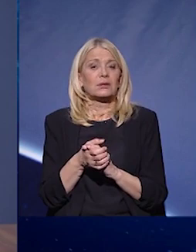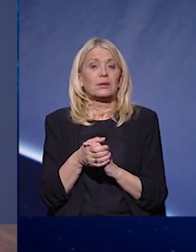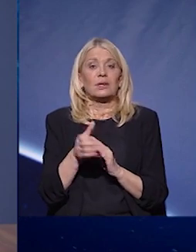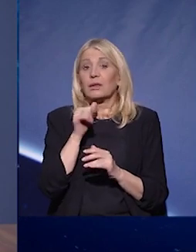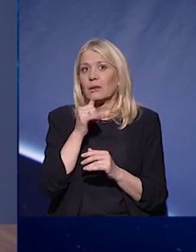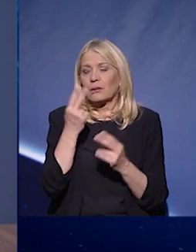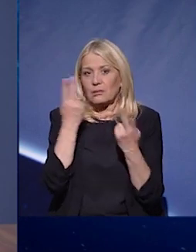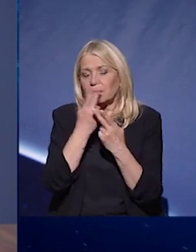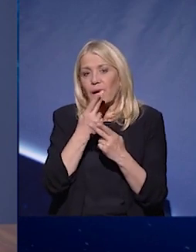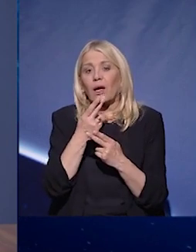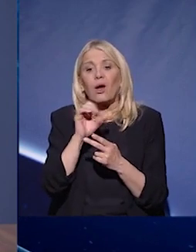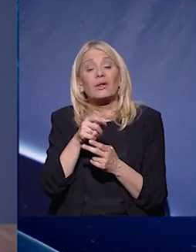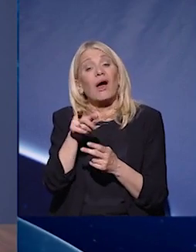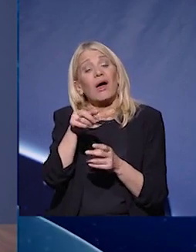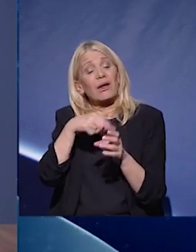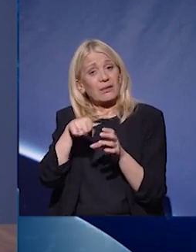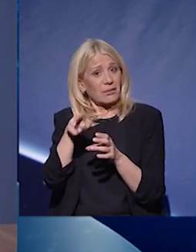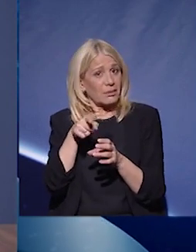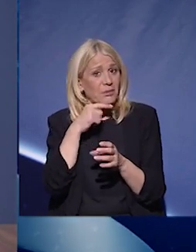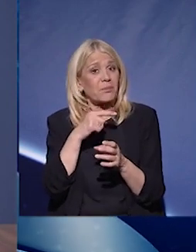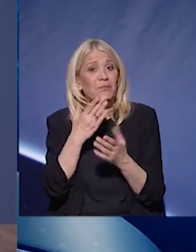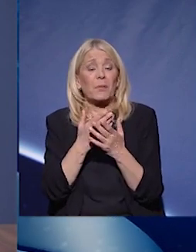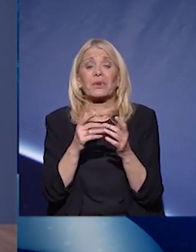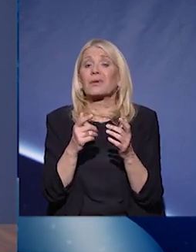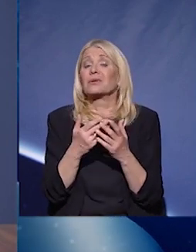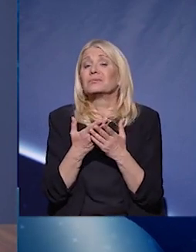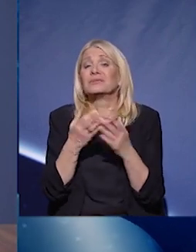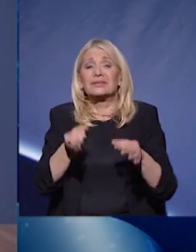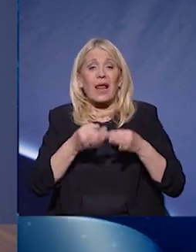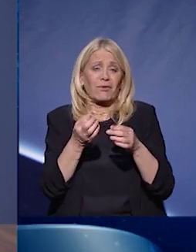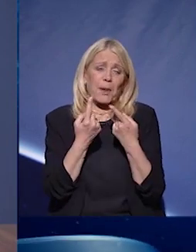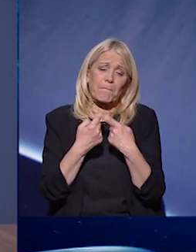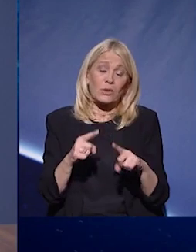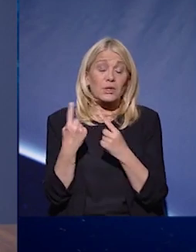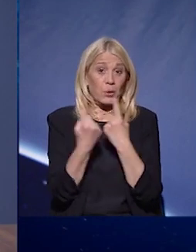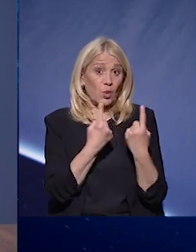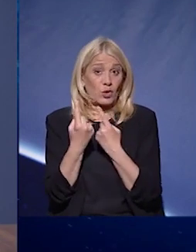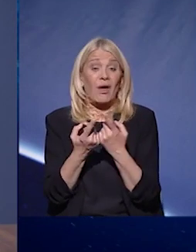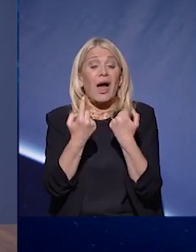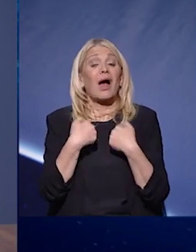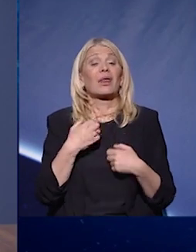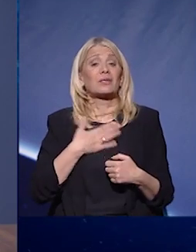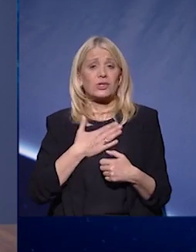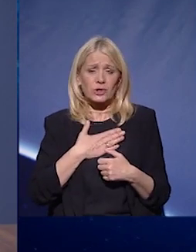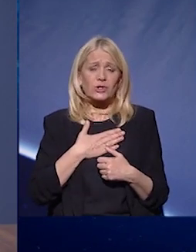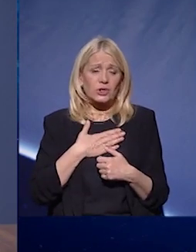I svakako da i oni će slaviti u posebnim uslovima, ali i želim im